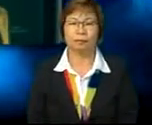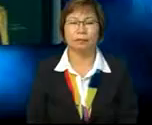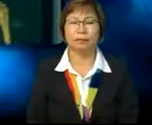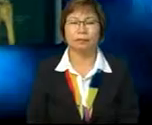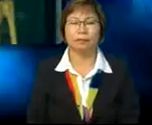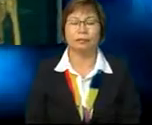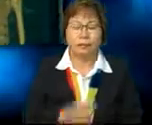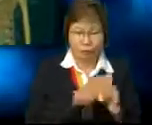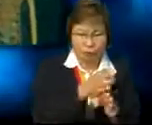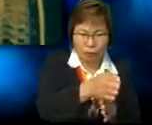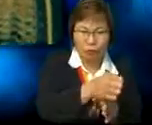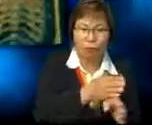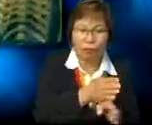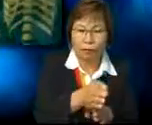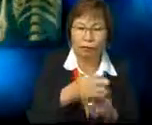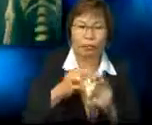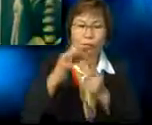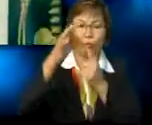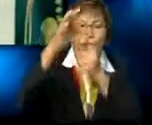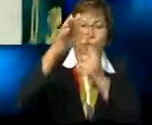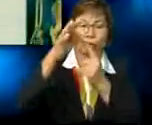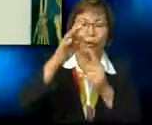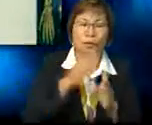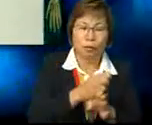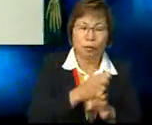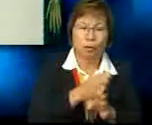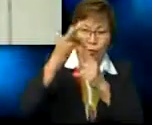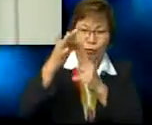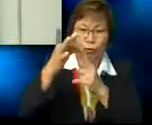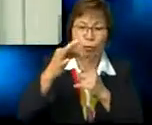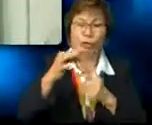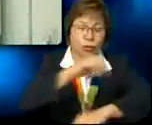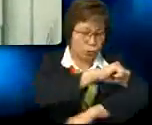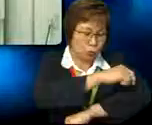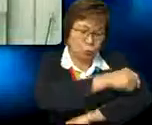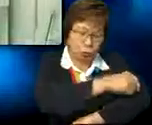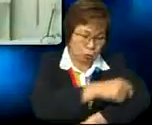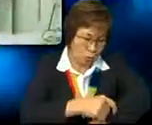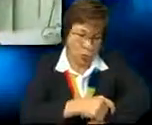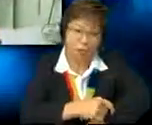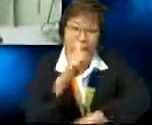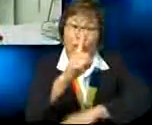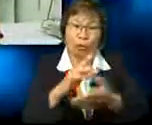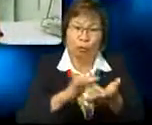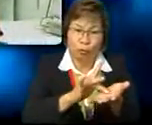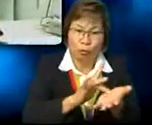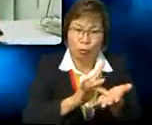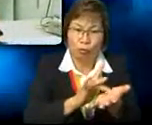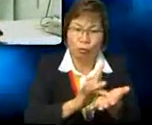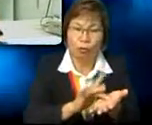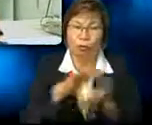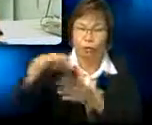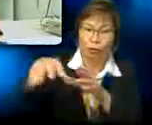Sebenarnya bidang pengkhususan ortopedik ni adalah satu bidang pengkhususan dalam perubatan.